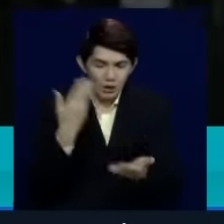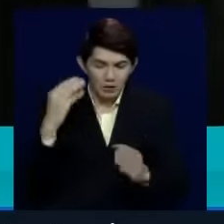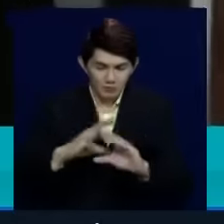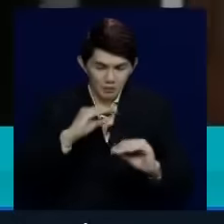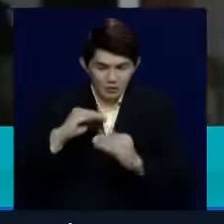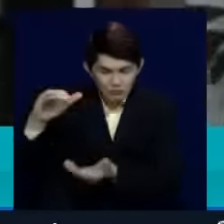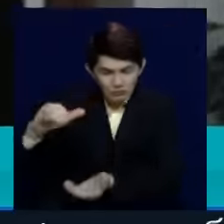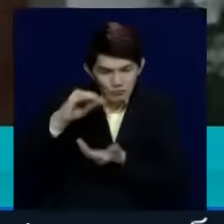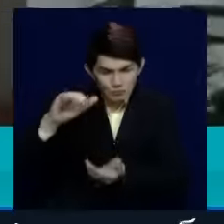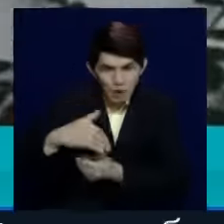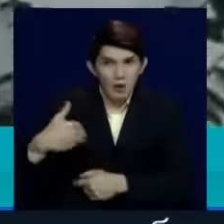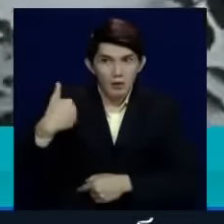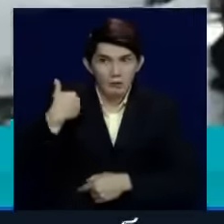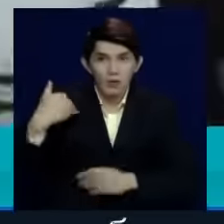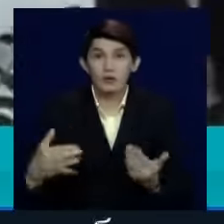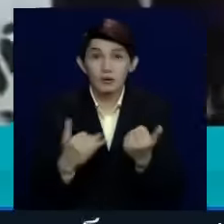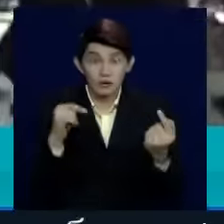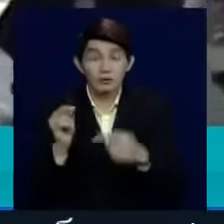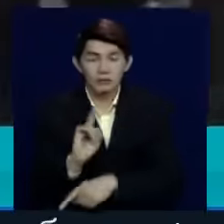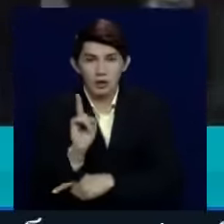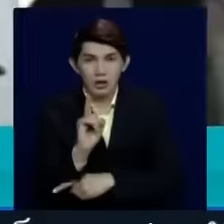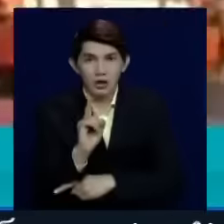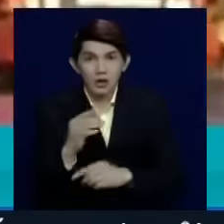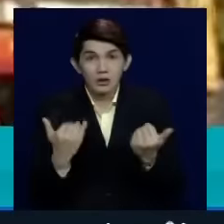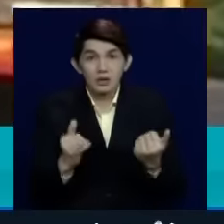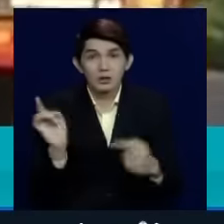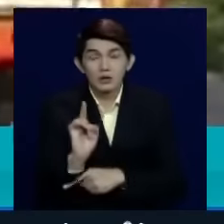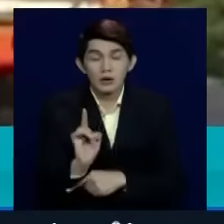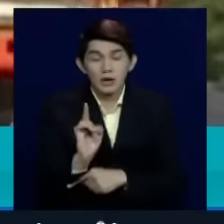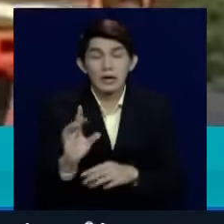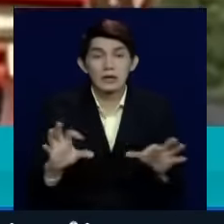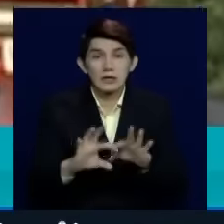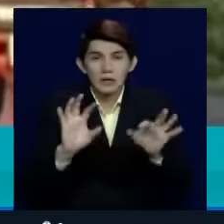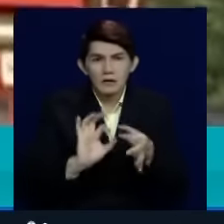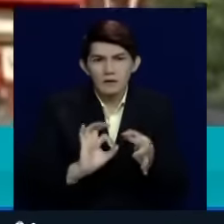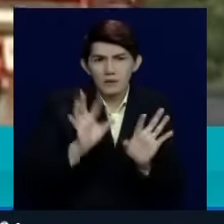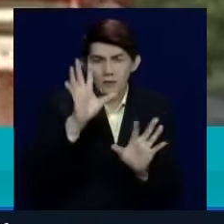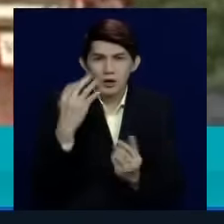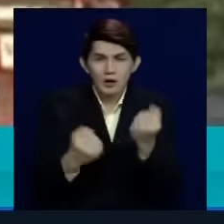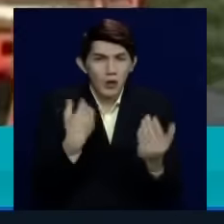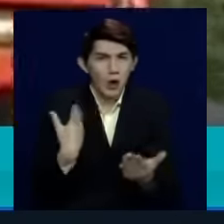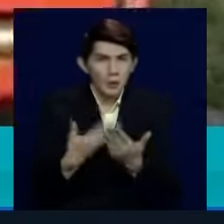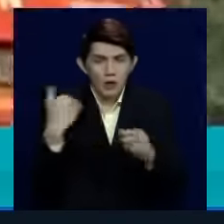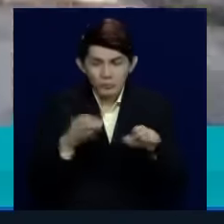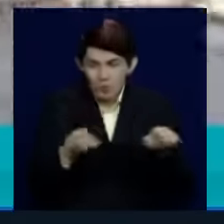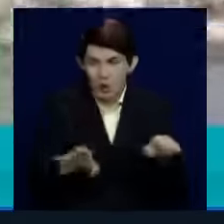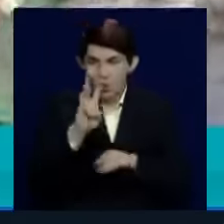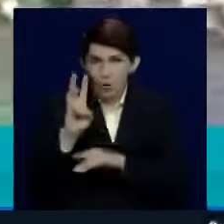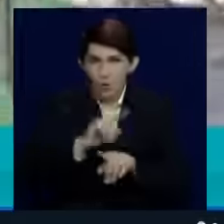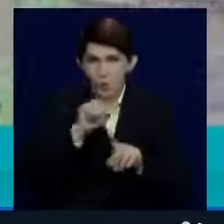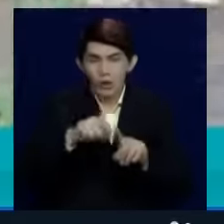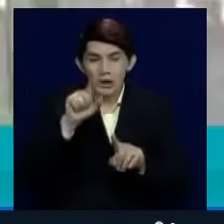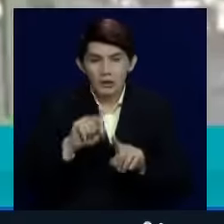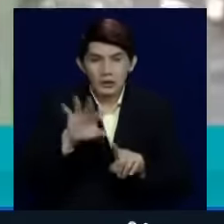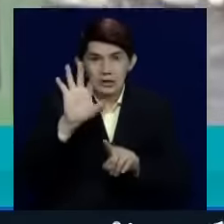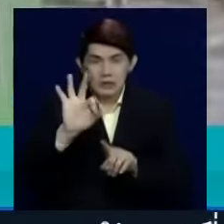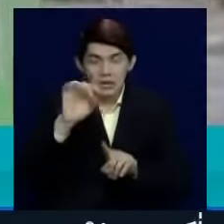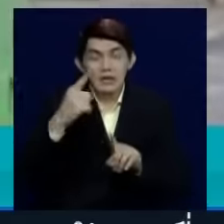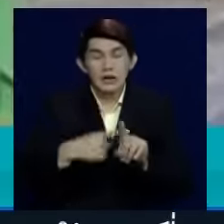จดประกอบหลีกเลี่ยงภาษีโดยครั้งล่าสุดกรณีเกิดไฟไหม้รถยนต์หรูจำนวน 6คันเมื่อวันที่ 29